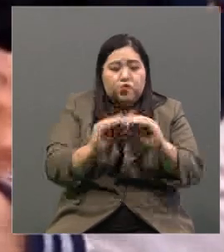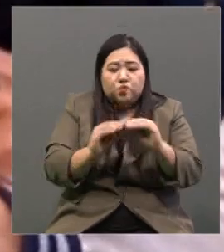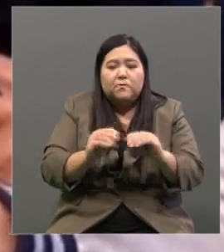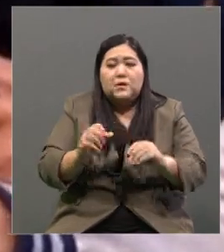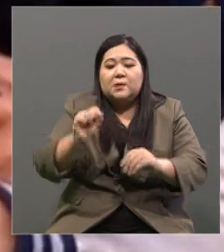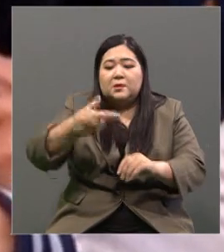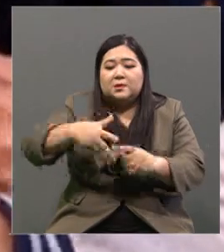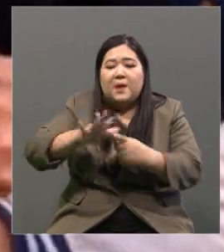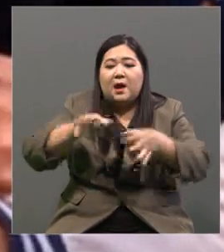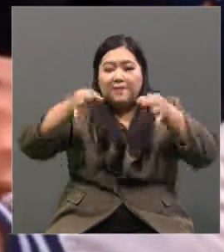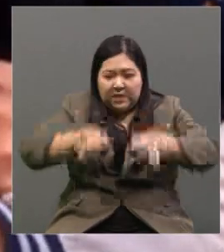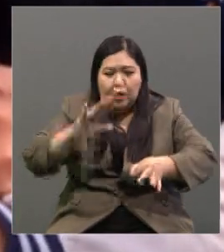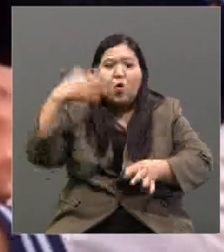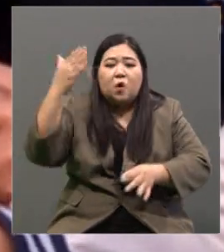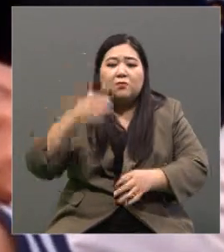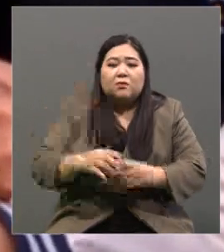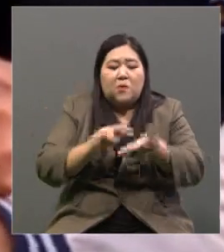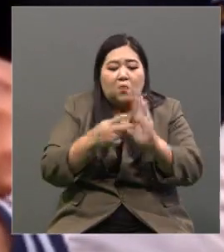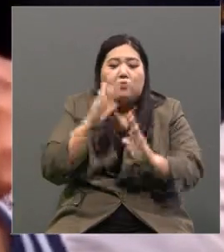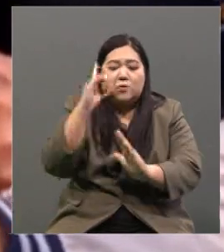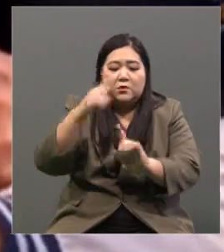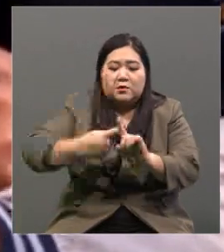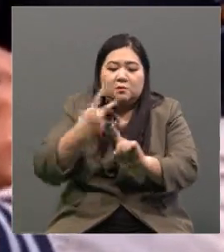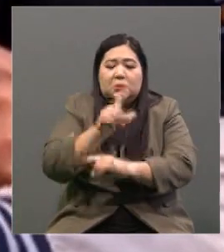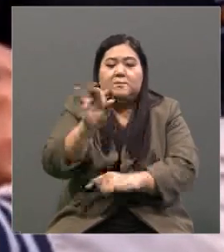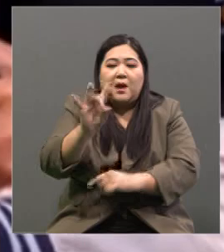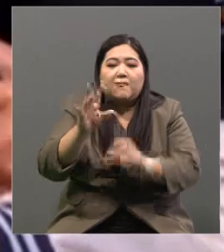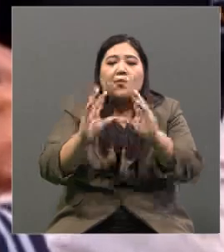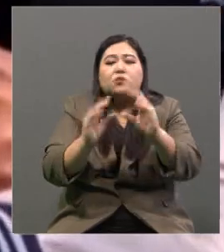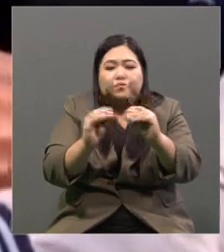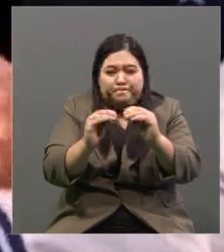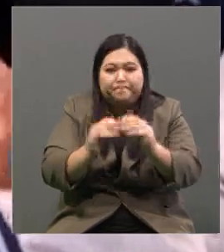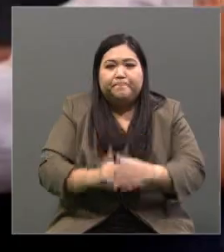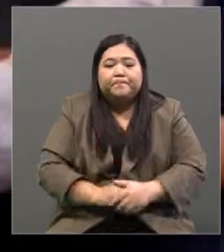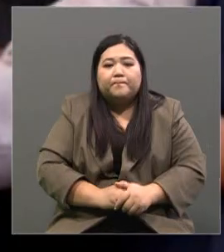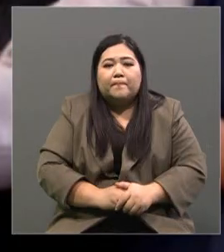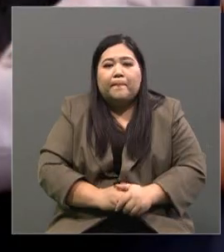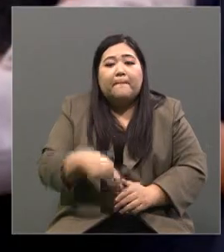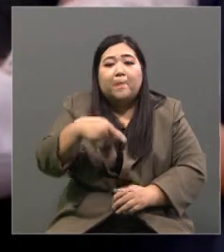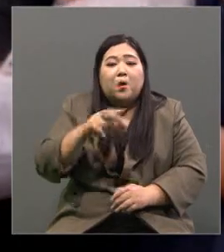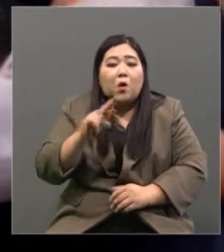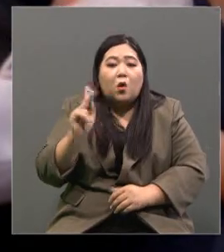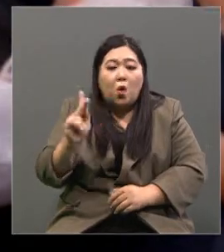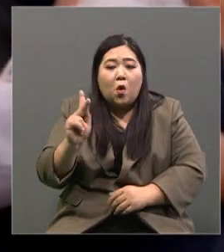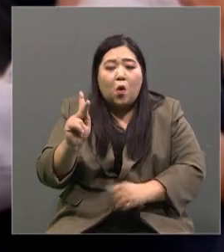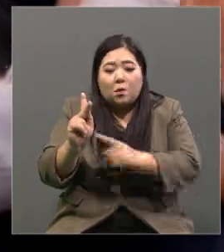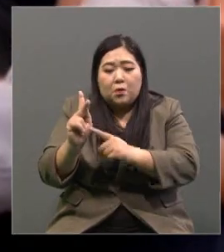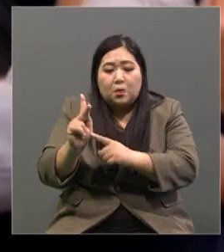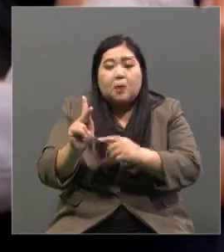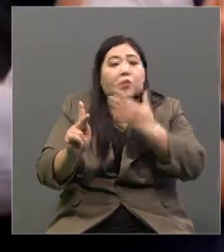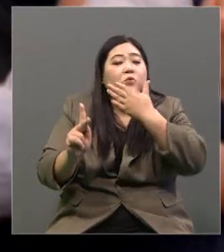จะมีการนัดประชุมนั่นเอง ก็คือจริงๆแล้วเนี่ยที่ทำไมต้องเป็นพรก.ก่อนเพราะว่าถ้าเกิดว่าบังคับใช้เป็นพระราชบัญญัติ